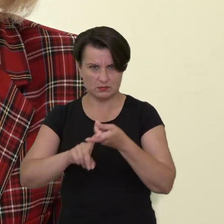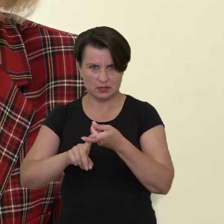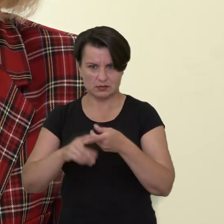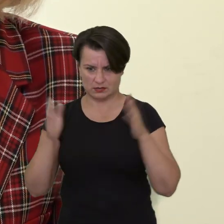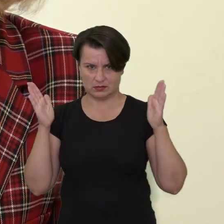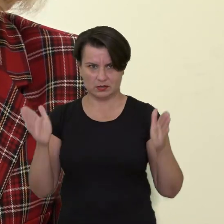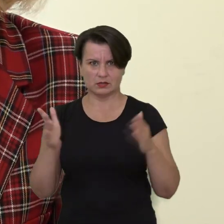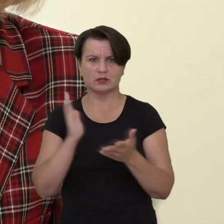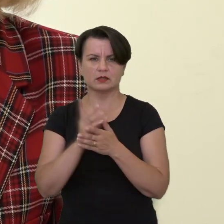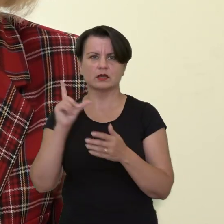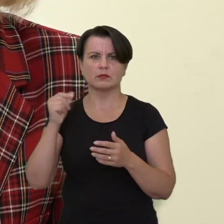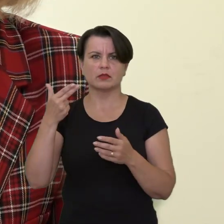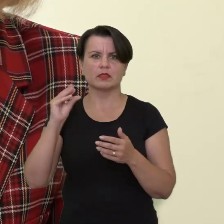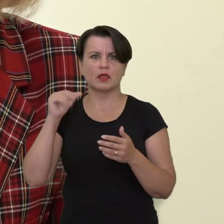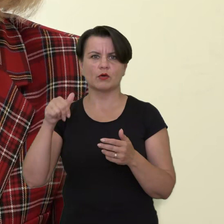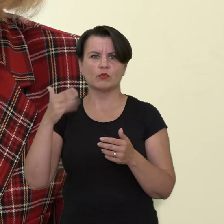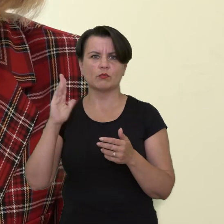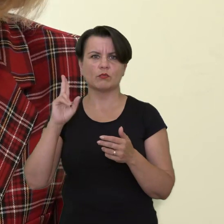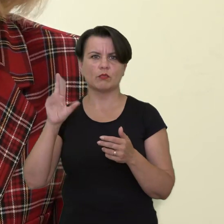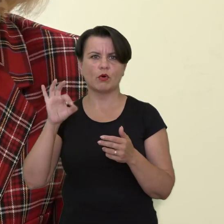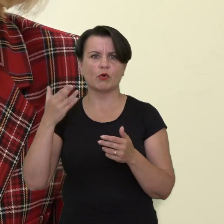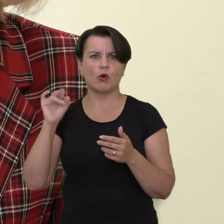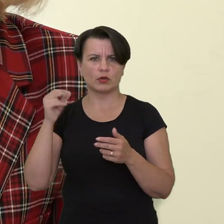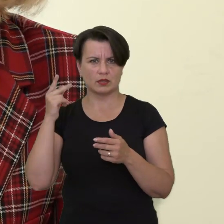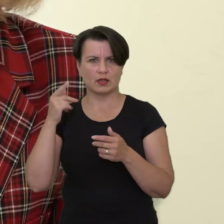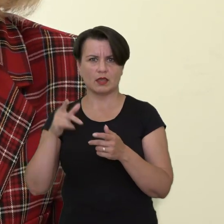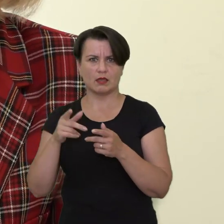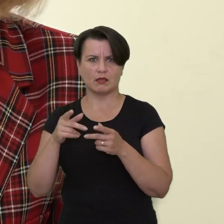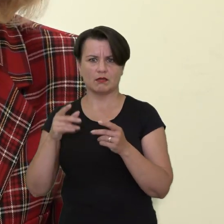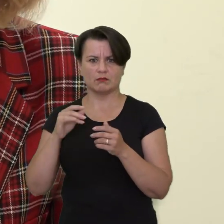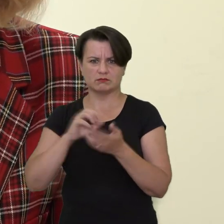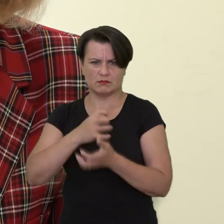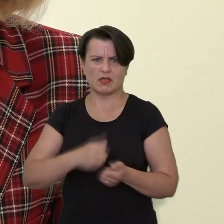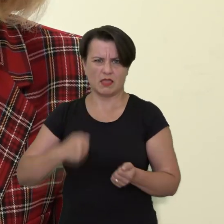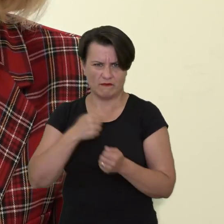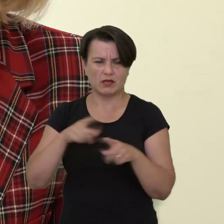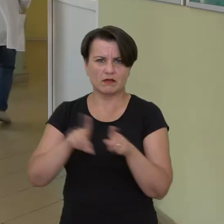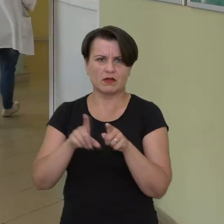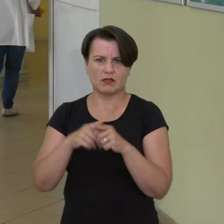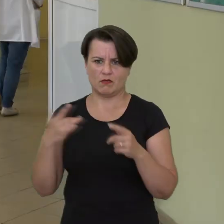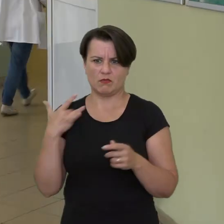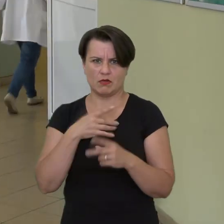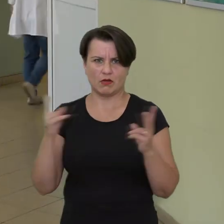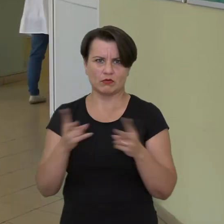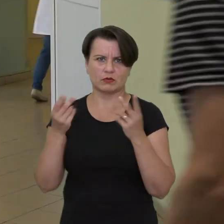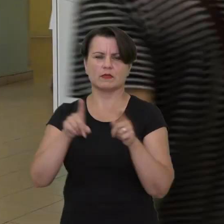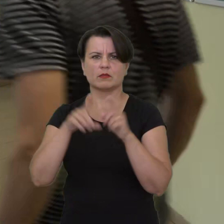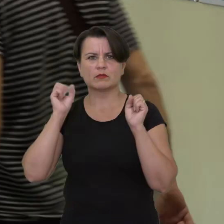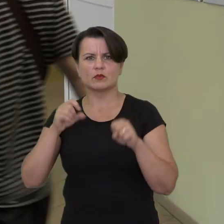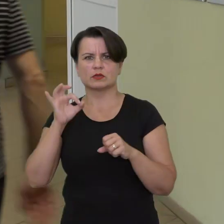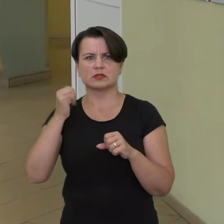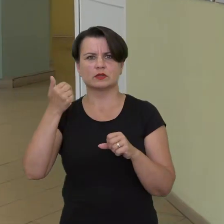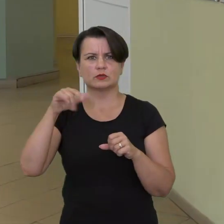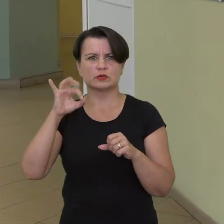yra pneumokokinė infekcija, galinti sukelti ne tik plaučių uždegimą, bet ir daugelį kitų ligų susijusių su pneumokokais,